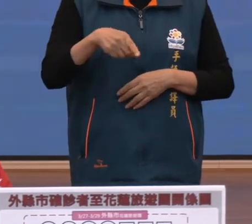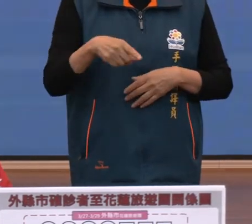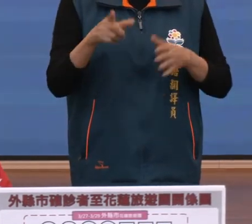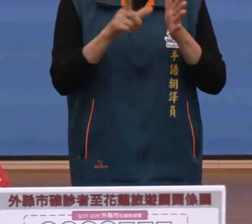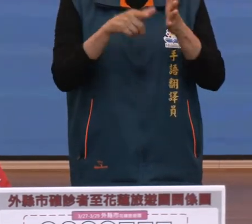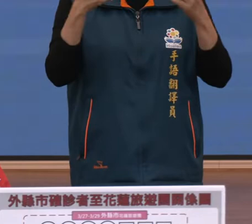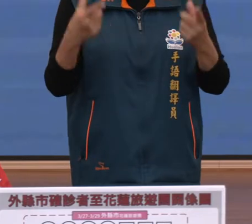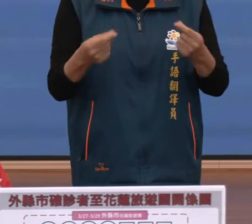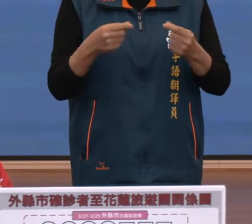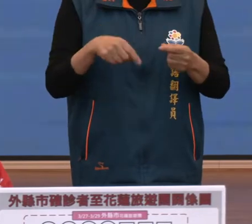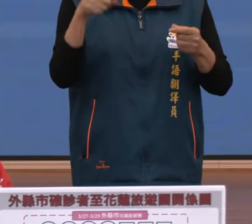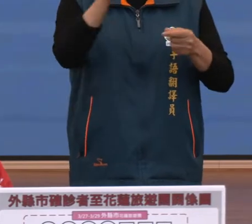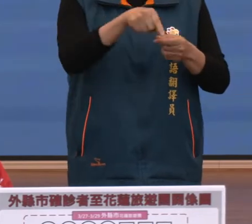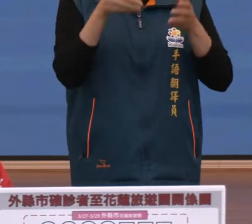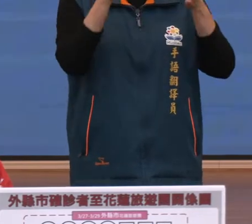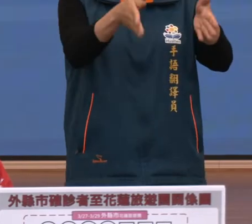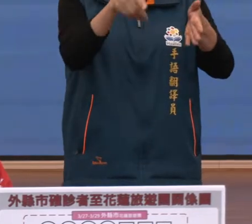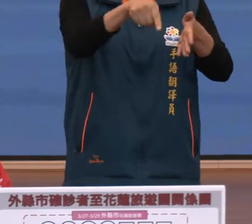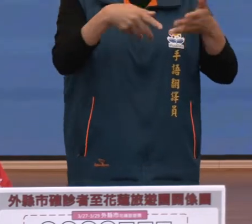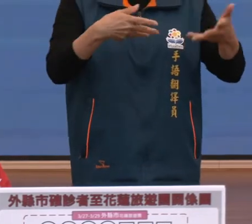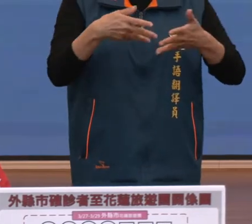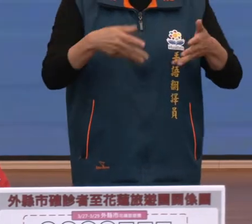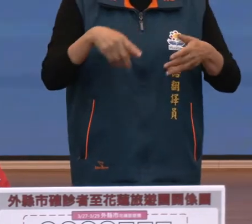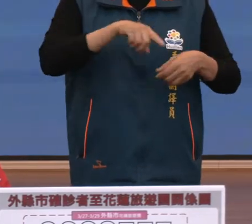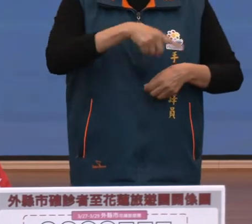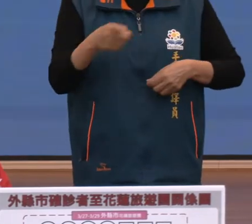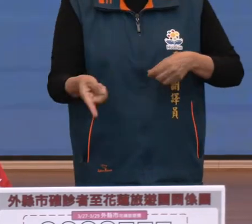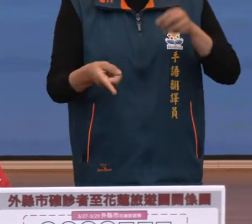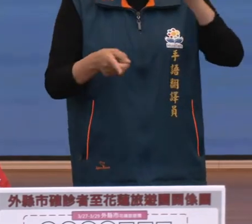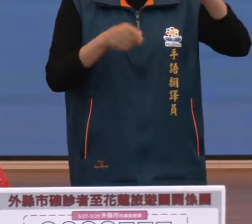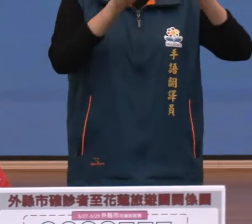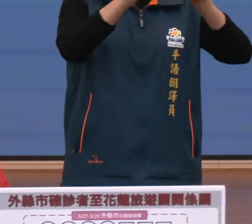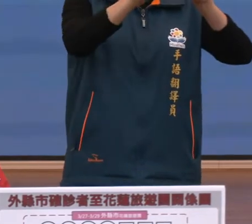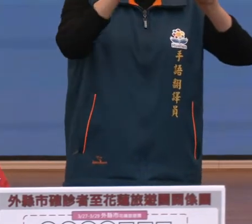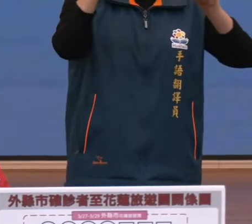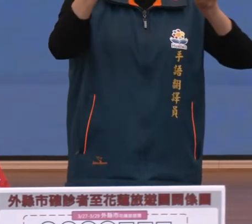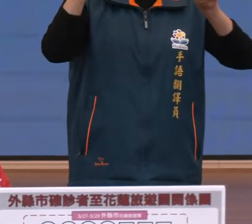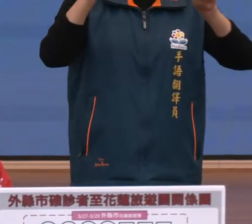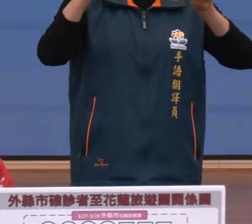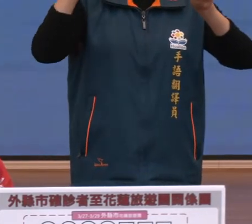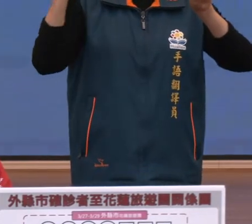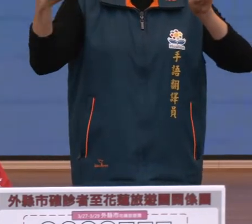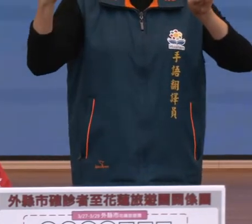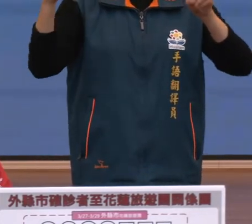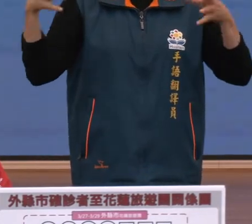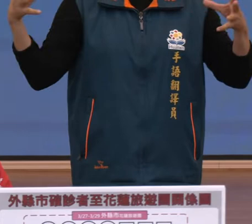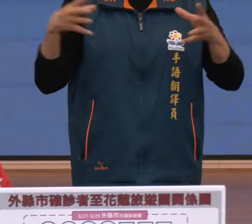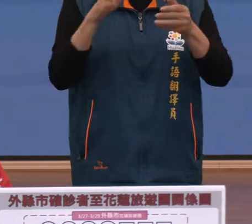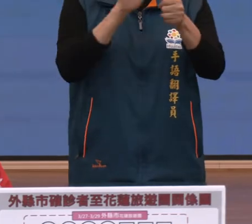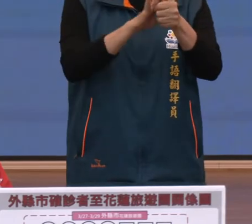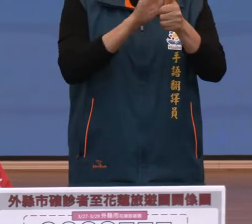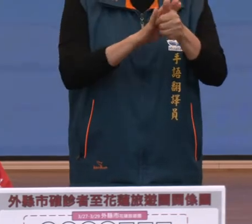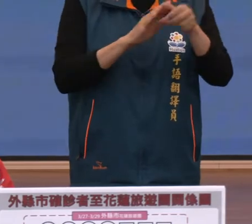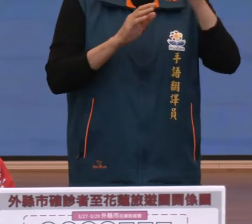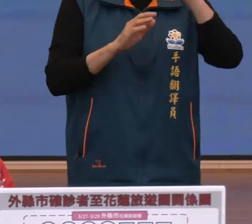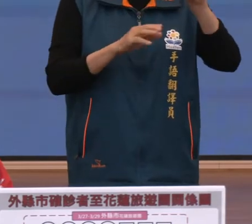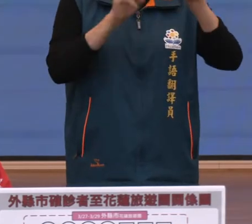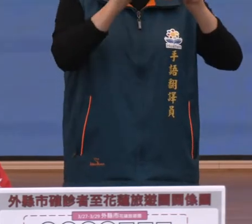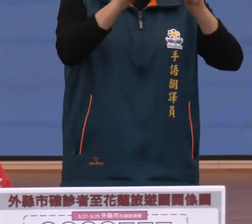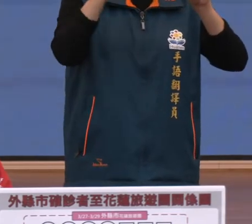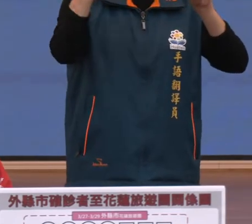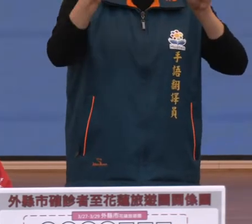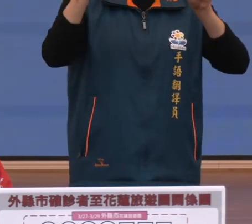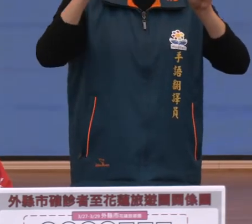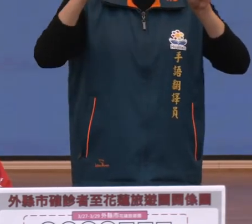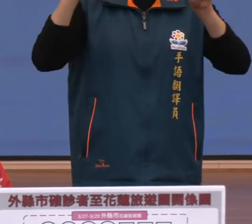时处理的个案之后呢，23628也来一起协助处理这个23740的个